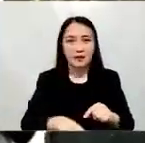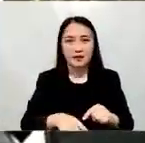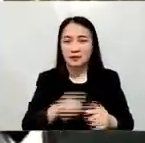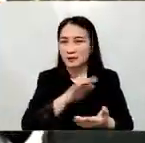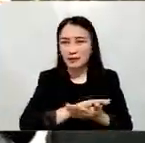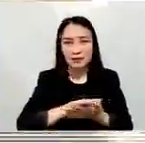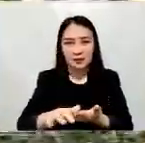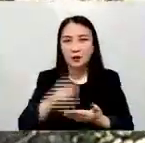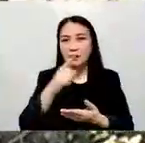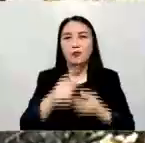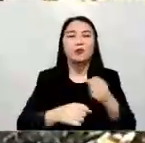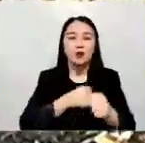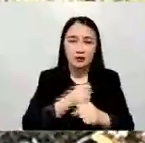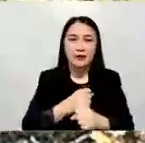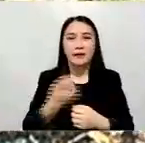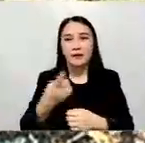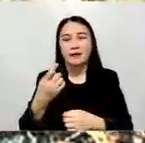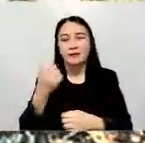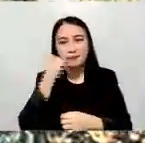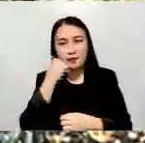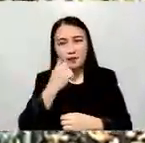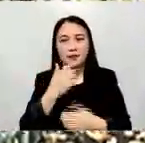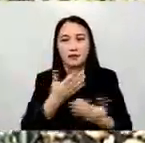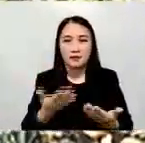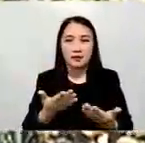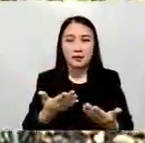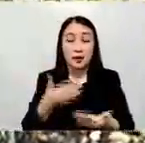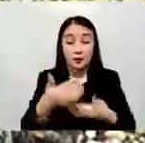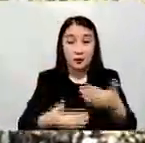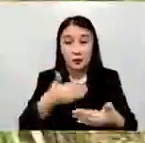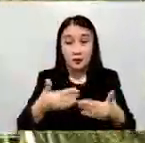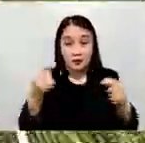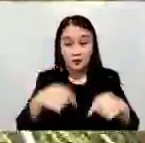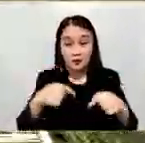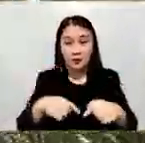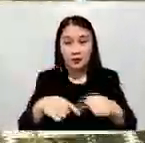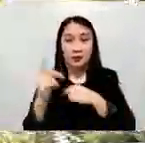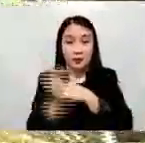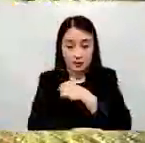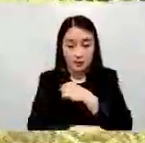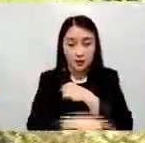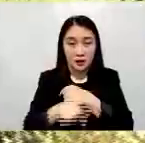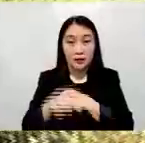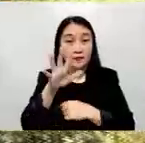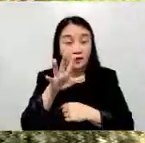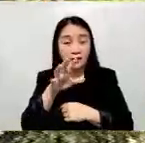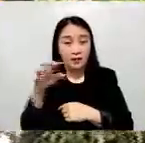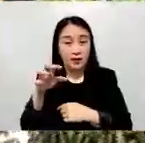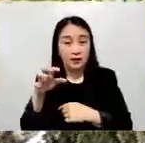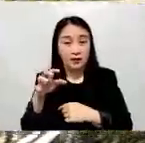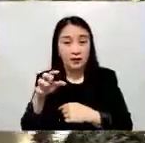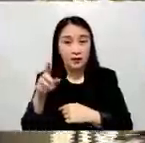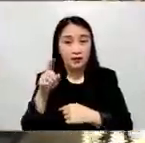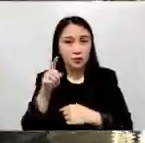every month. Bilang hakbang, pinagmumulta na nga raw ng LGU na 500 hanggang 2,000 piso ang mga pasaway